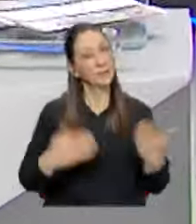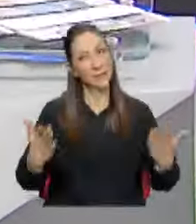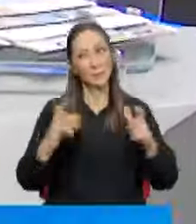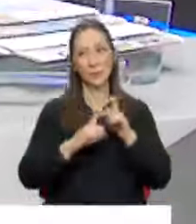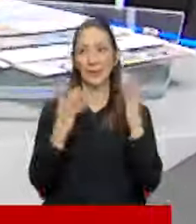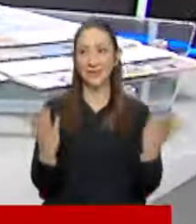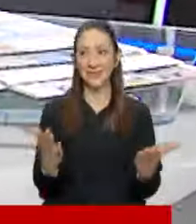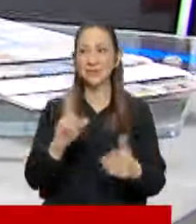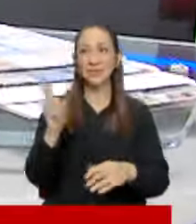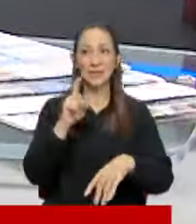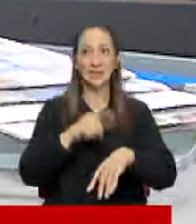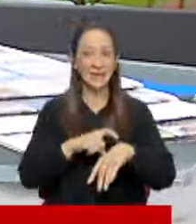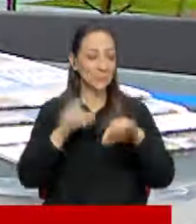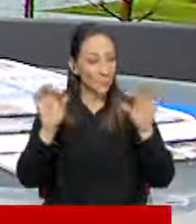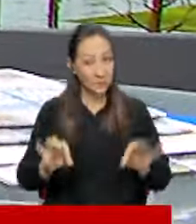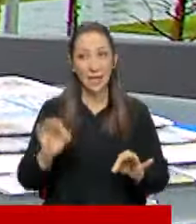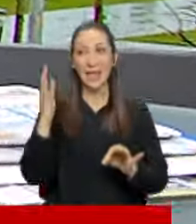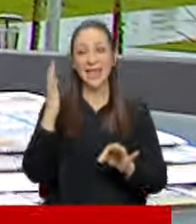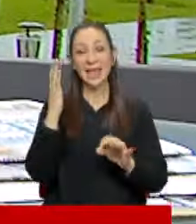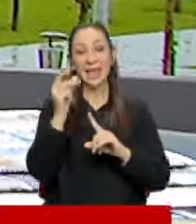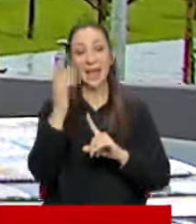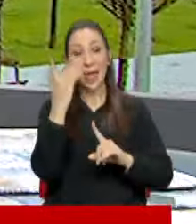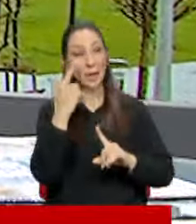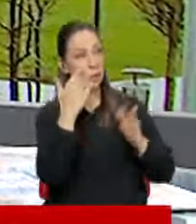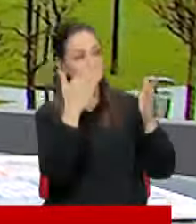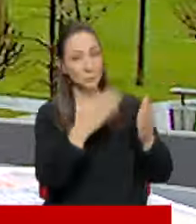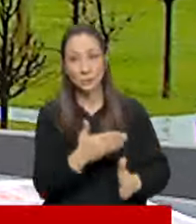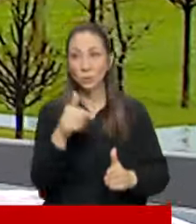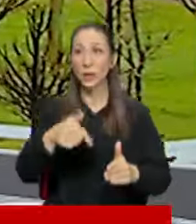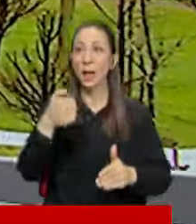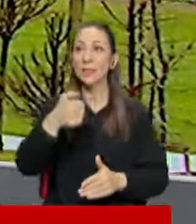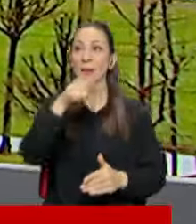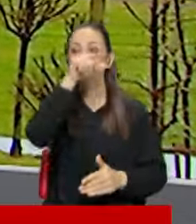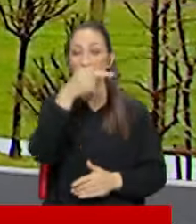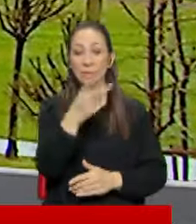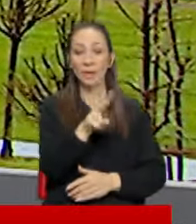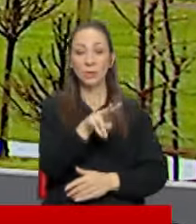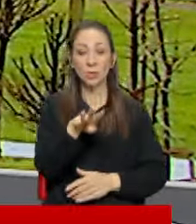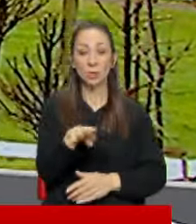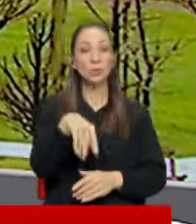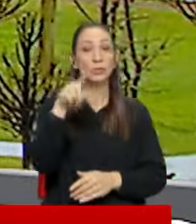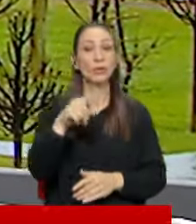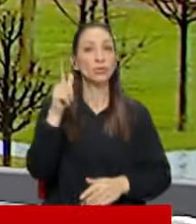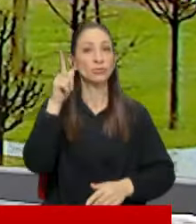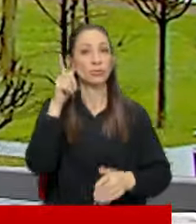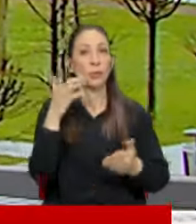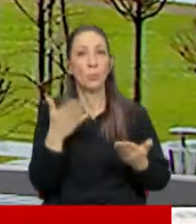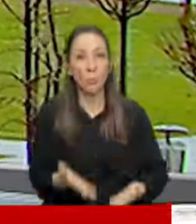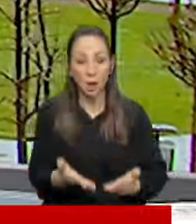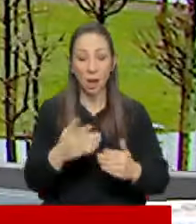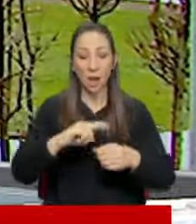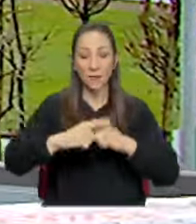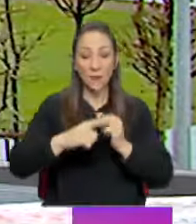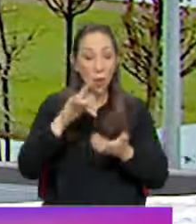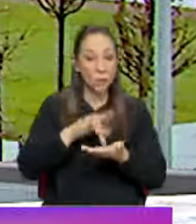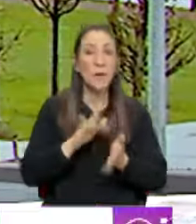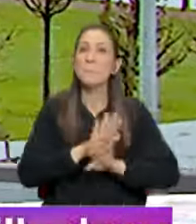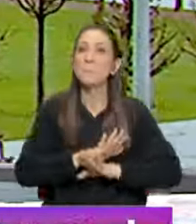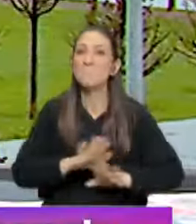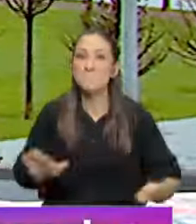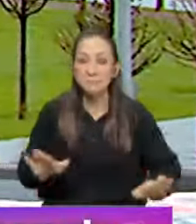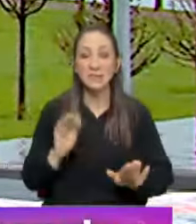Efendim günaydın. Çalar Saat başlıyor. Ben İlker Karagöz. Bugün 6 Mart 2024 günlerden çarşamba. Haftayı ortaladık. Yeni